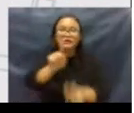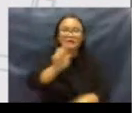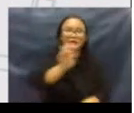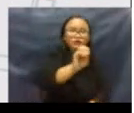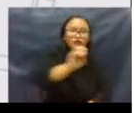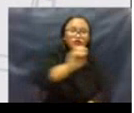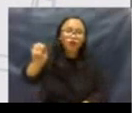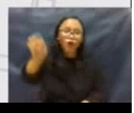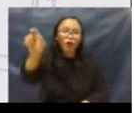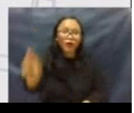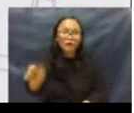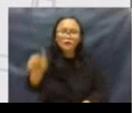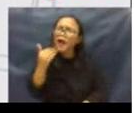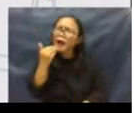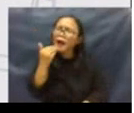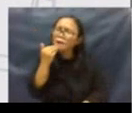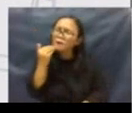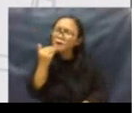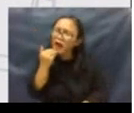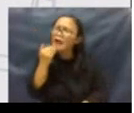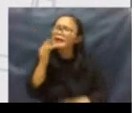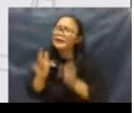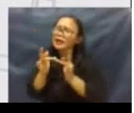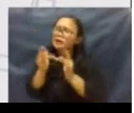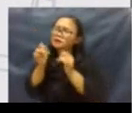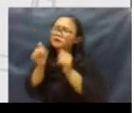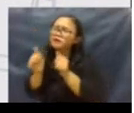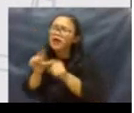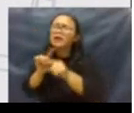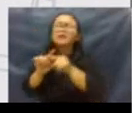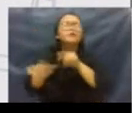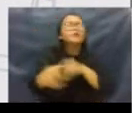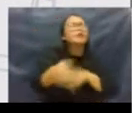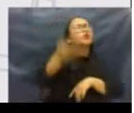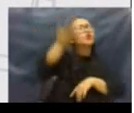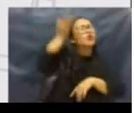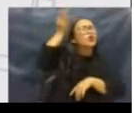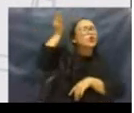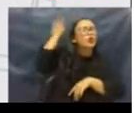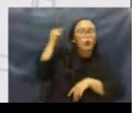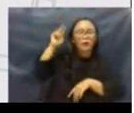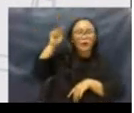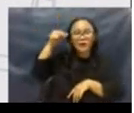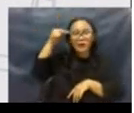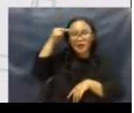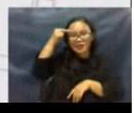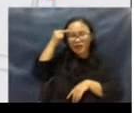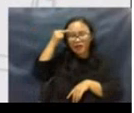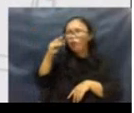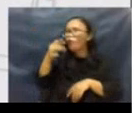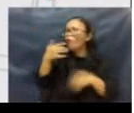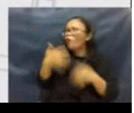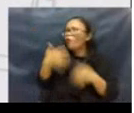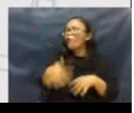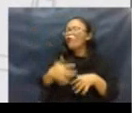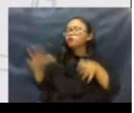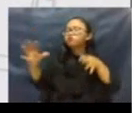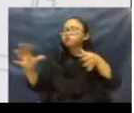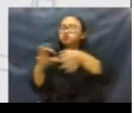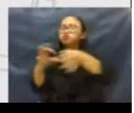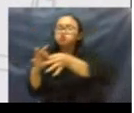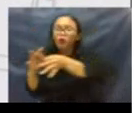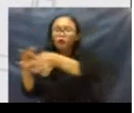Saya jadi berpikir, berarti dulu pemerintah harus bekerja dengan sistem jaringan yang bagus sekali ya, karena mesti